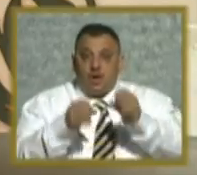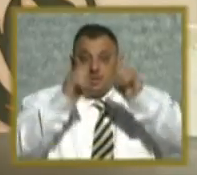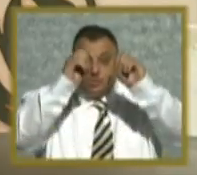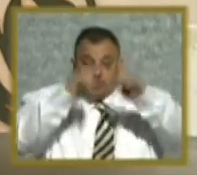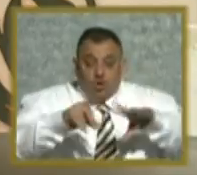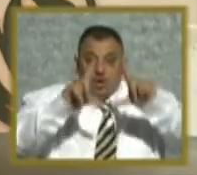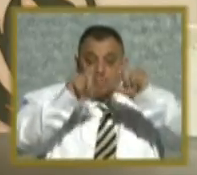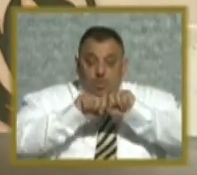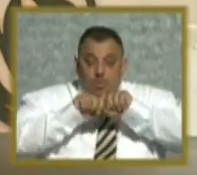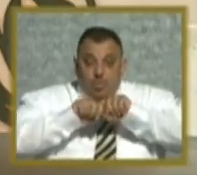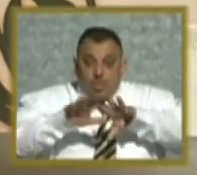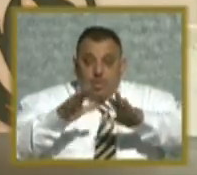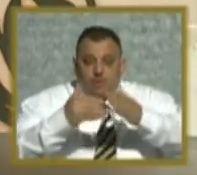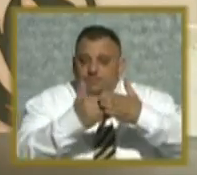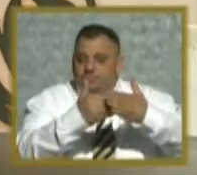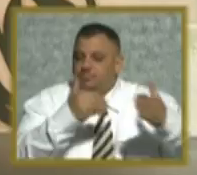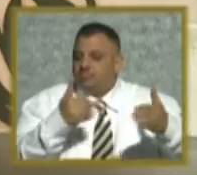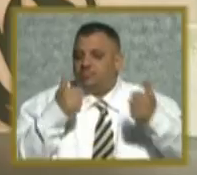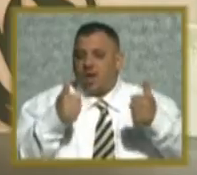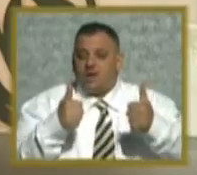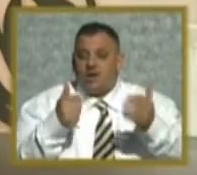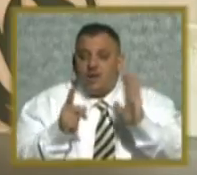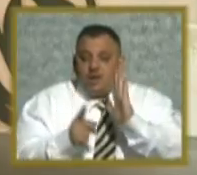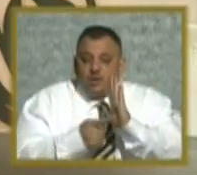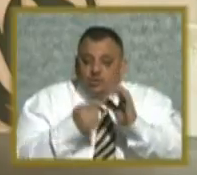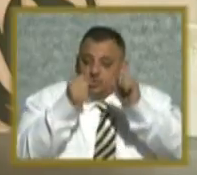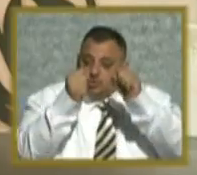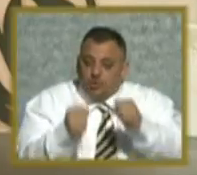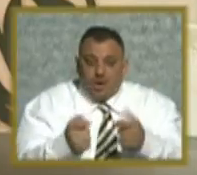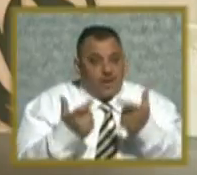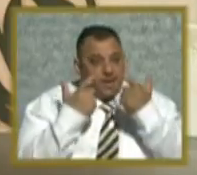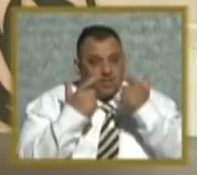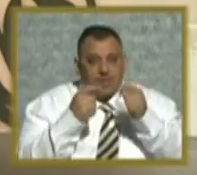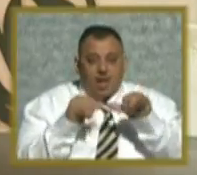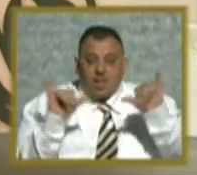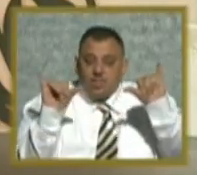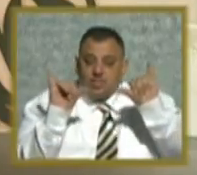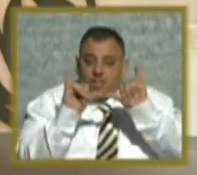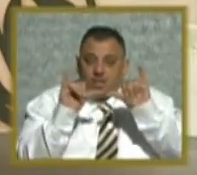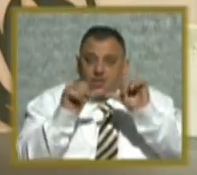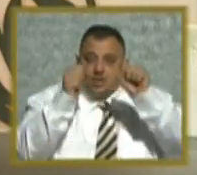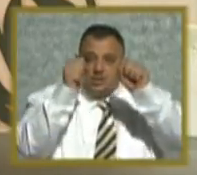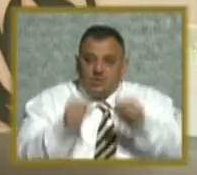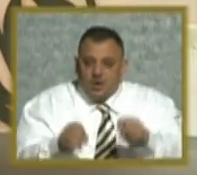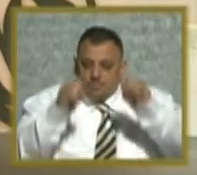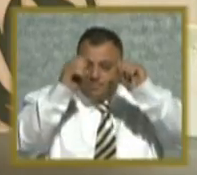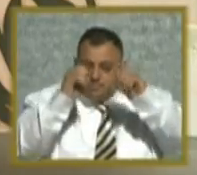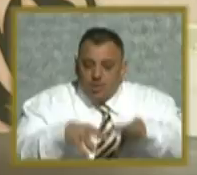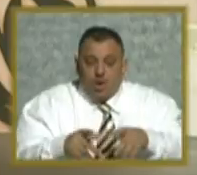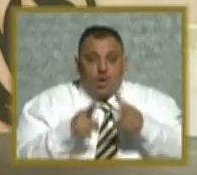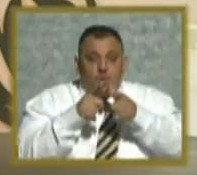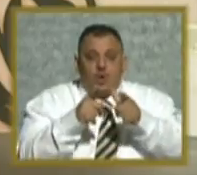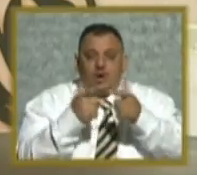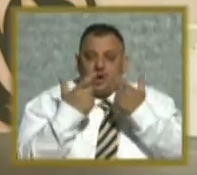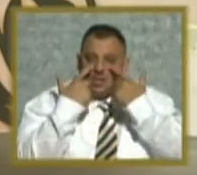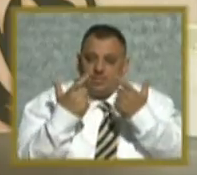وعلى أسرهم، وأن يبتعدوا عن هذا الهشيم، وأن يبتعدوا عن هذه المستنقعات والمزابل التي يقع عليها كثير من الناس،